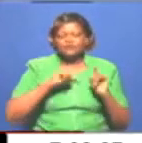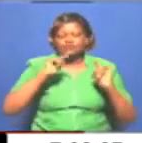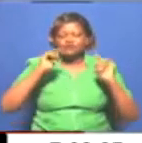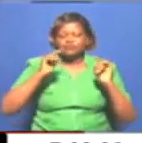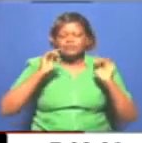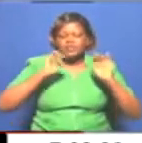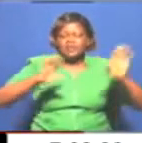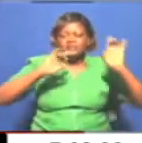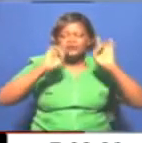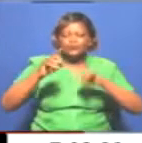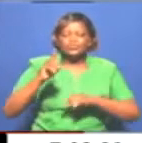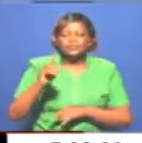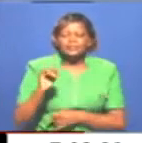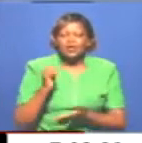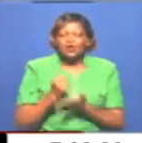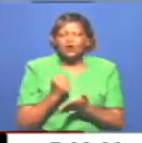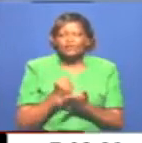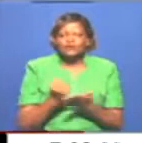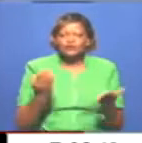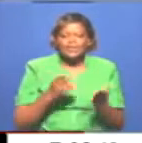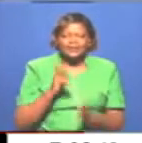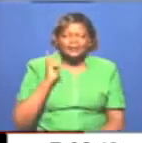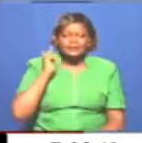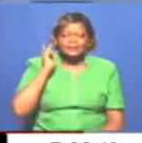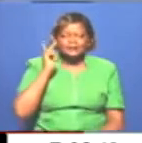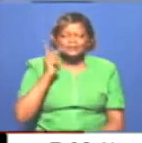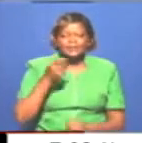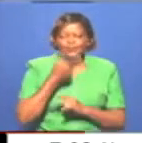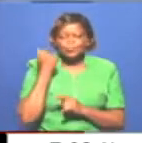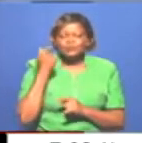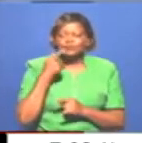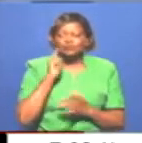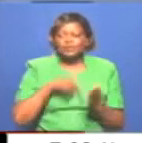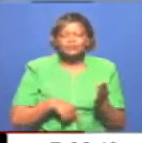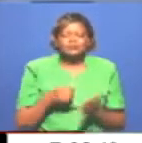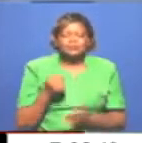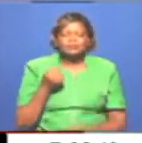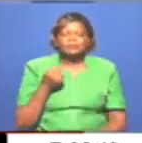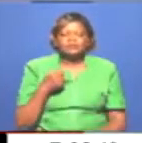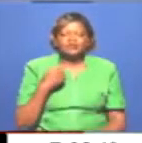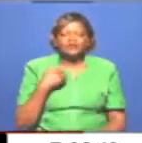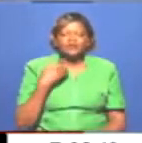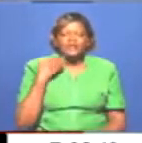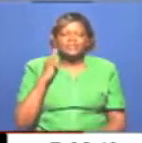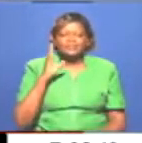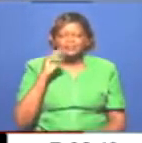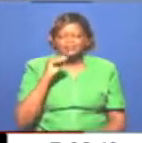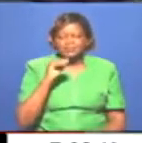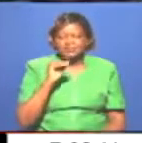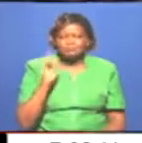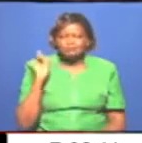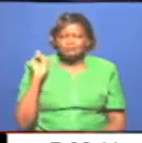ya DCI kaunti ya Kisii kuhusiana na madai ya kutoa matamshi ya chuki.